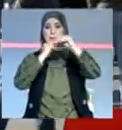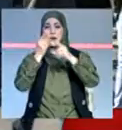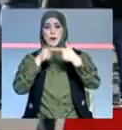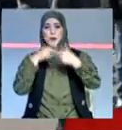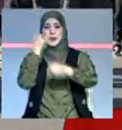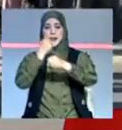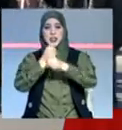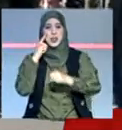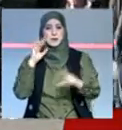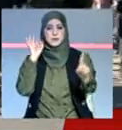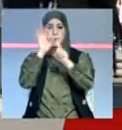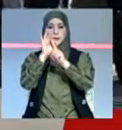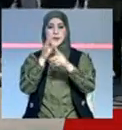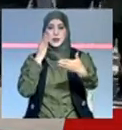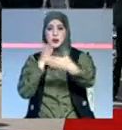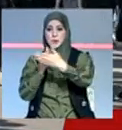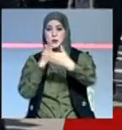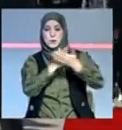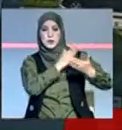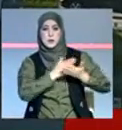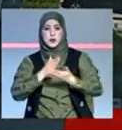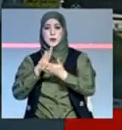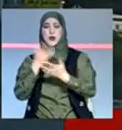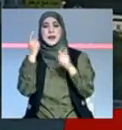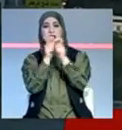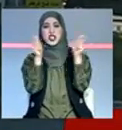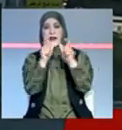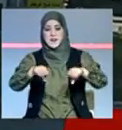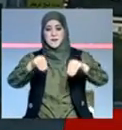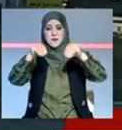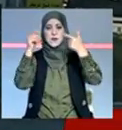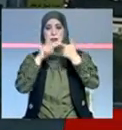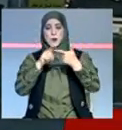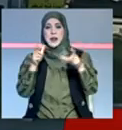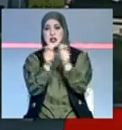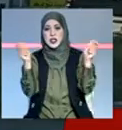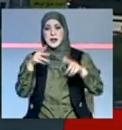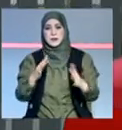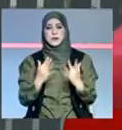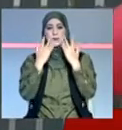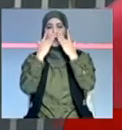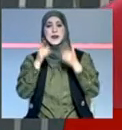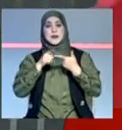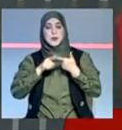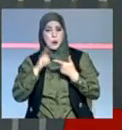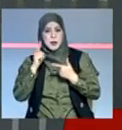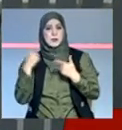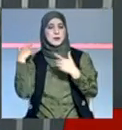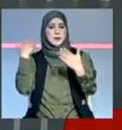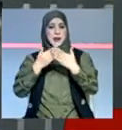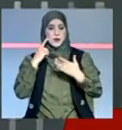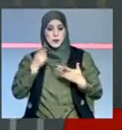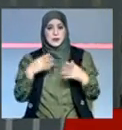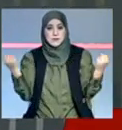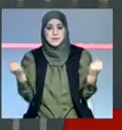ادت الى غلق بعض مواقع انتاج الغاز والف صفات والنفط عقد من زمن الثوره ياتي في وقت تشهد